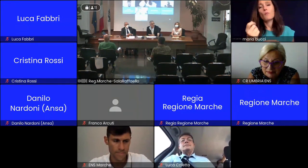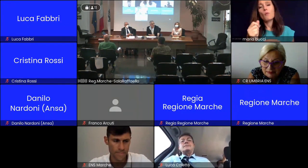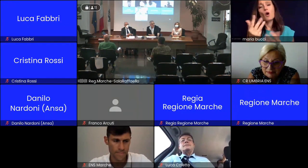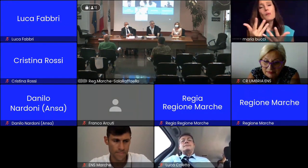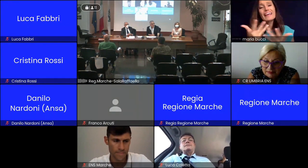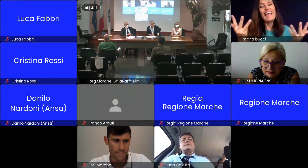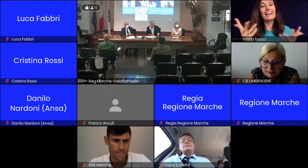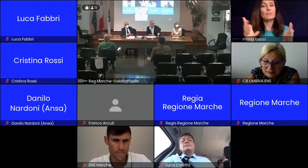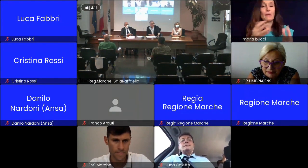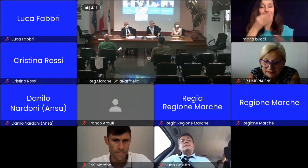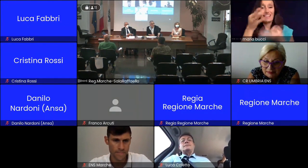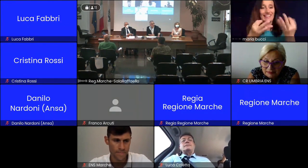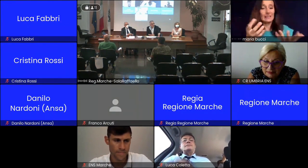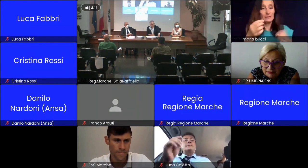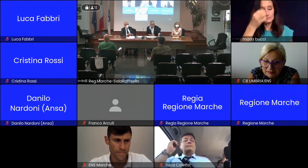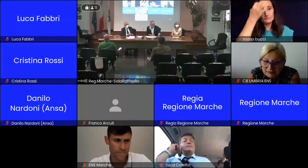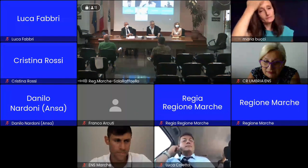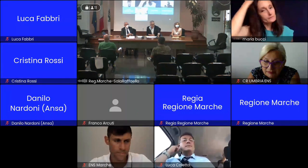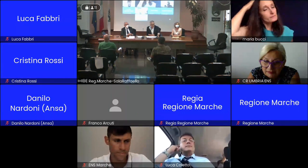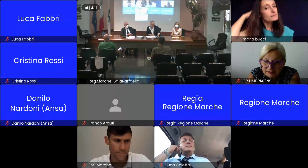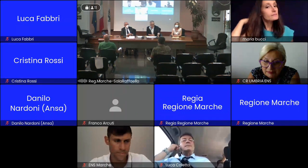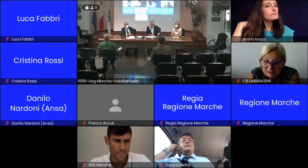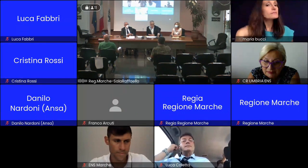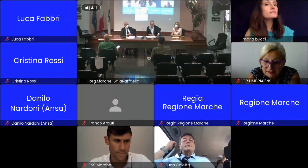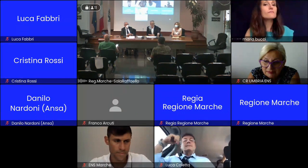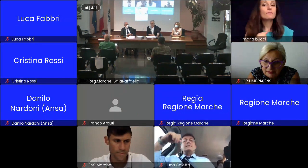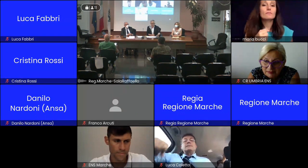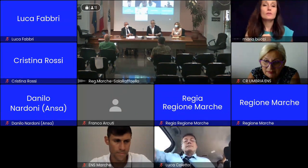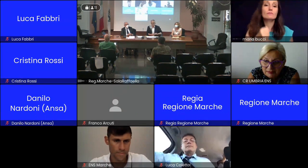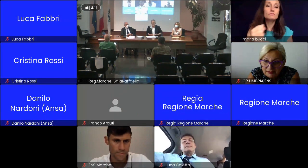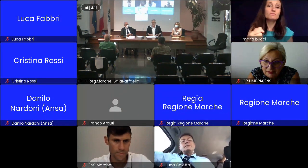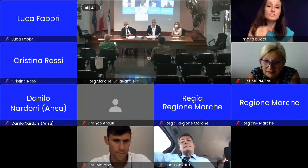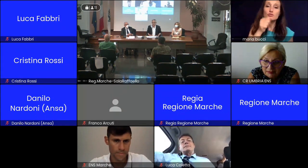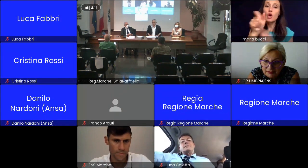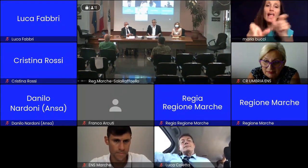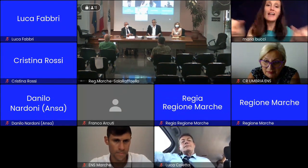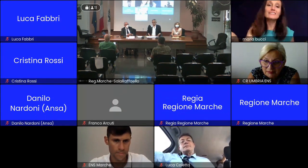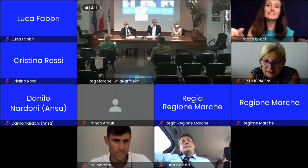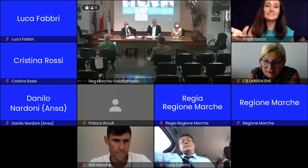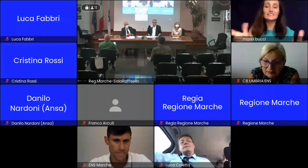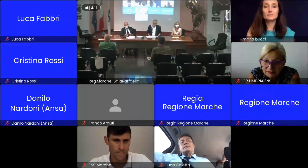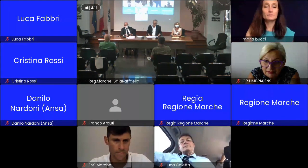grado di rispondere. Prego la parola ai giornalisti.